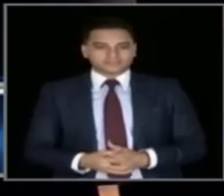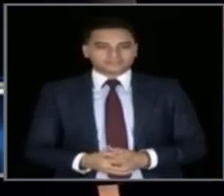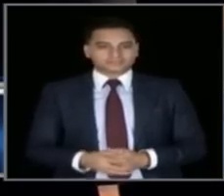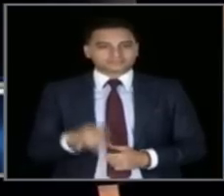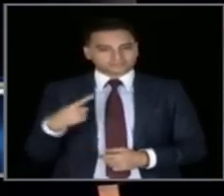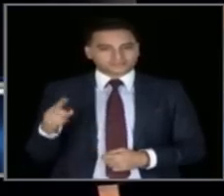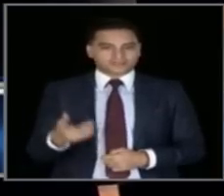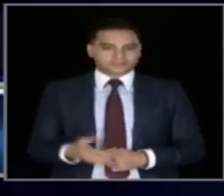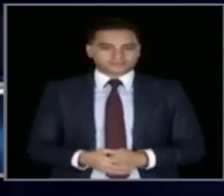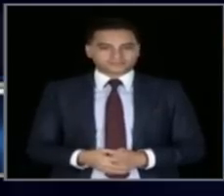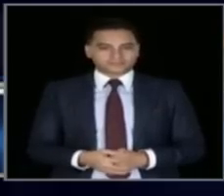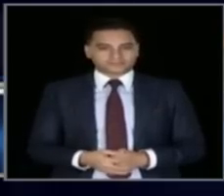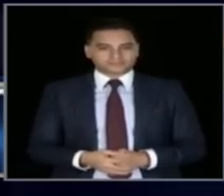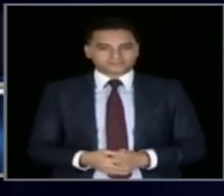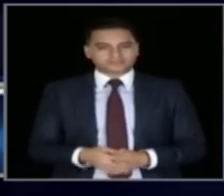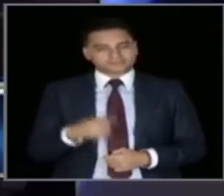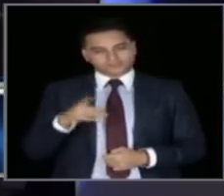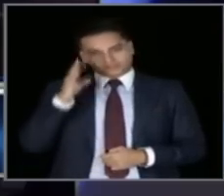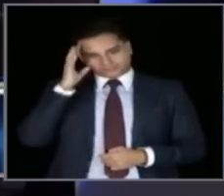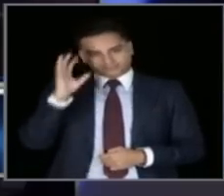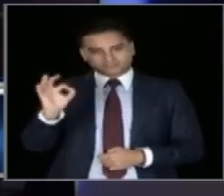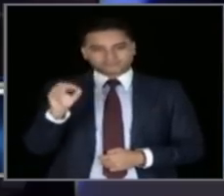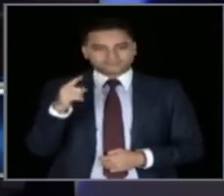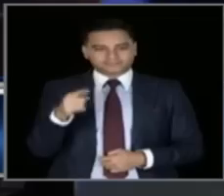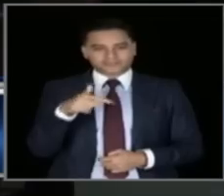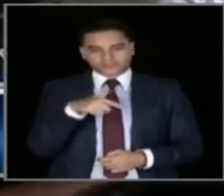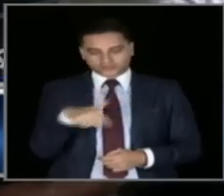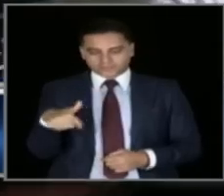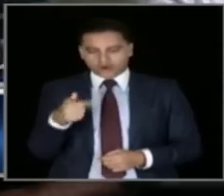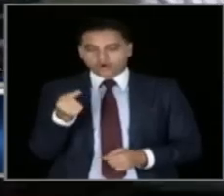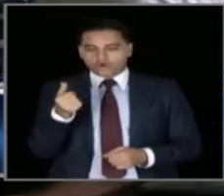صح؟ صح، إجابة صحيحة. إجابة صحيحة، برافو عليك يا نيفين.